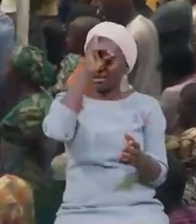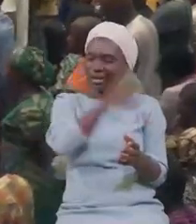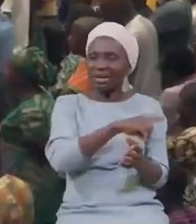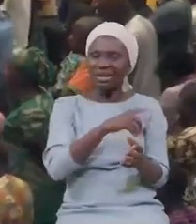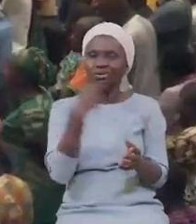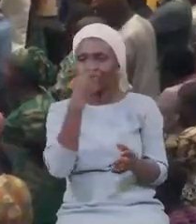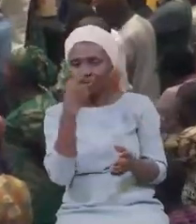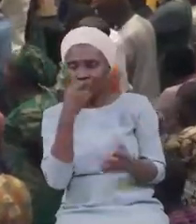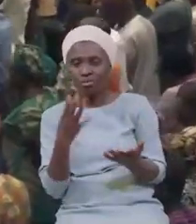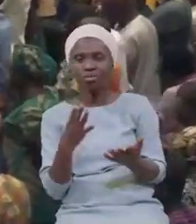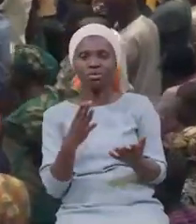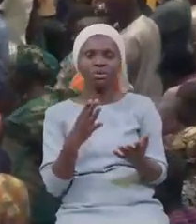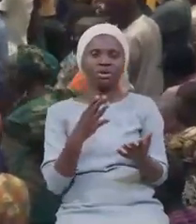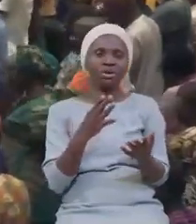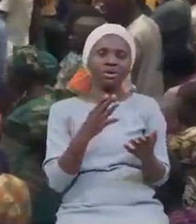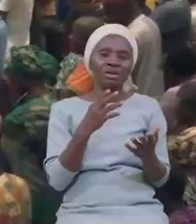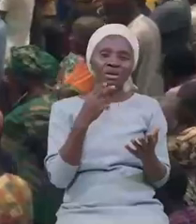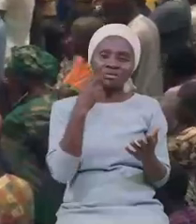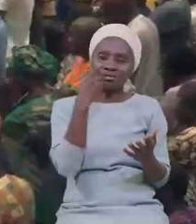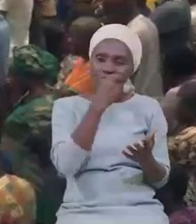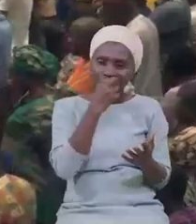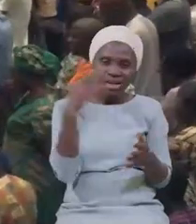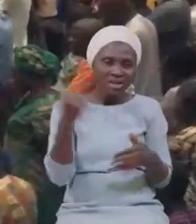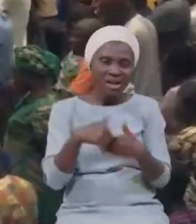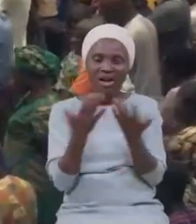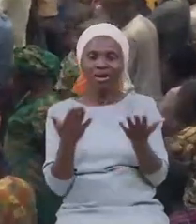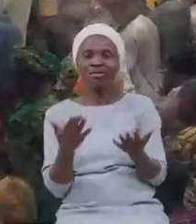les comportements imprudents,